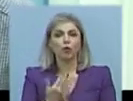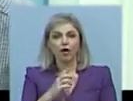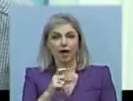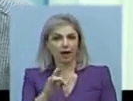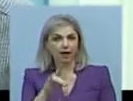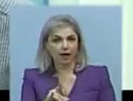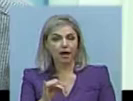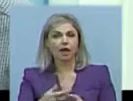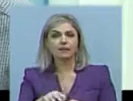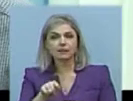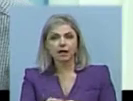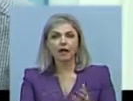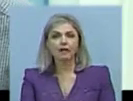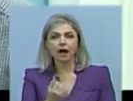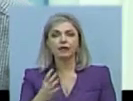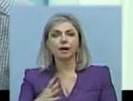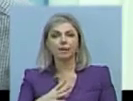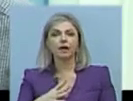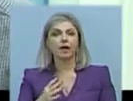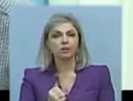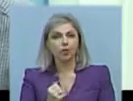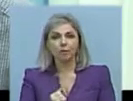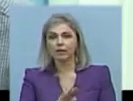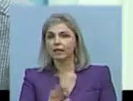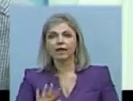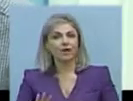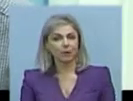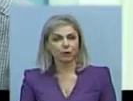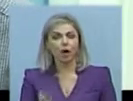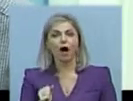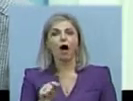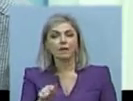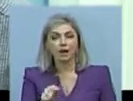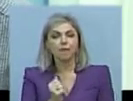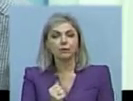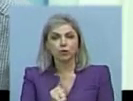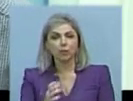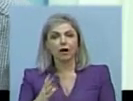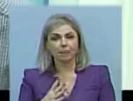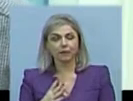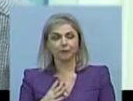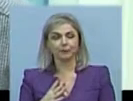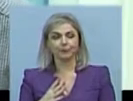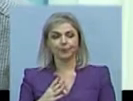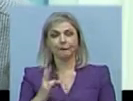І ця знахідка була зроблена не випадково, а вона була зроблена